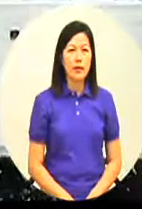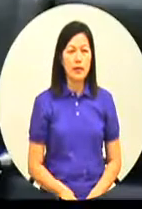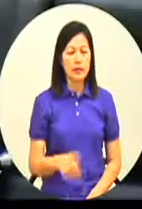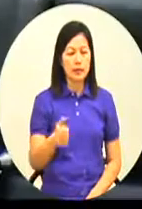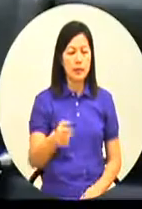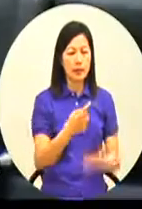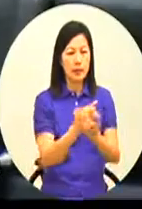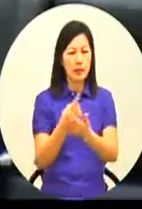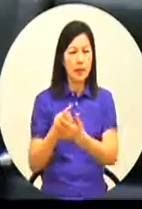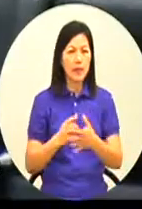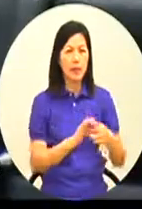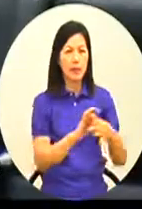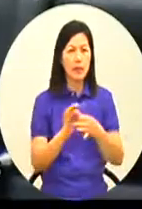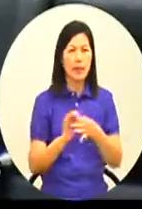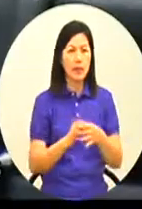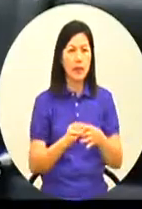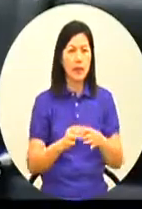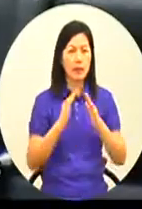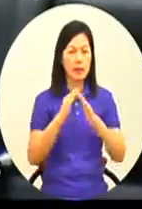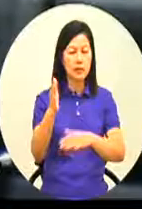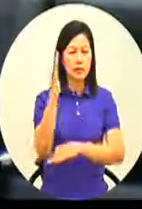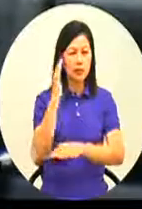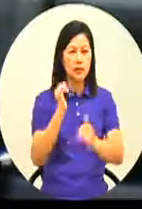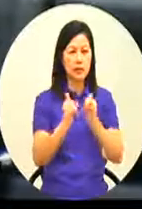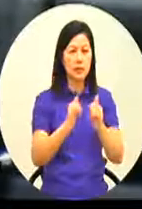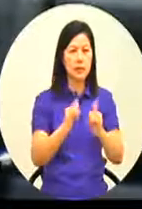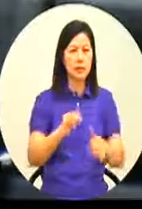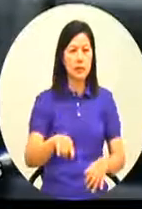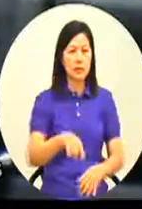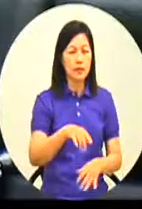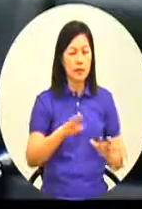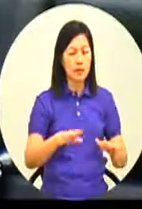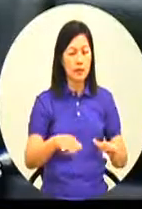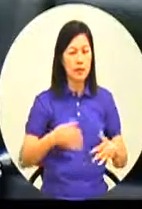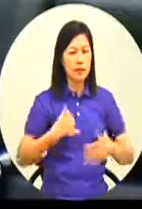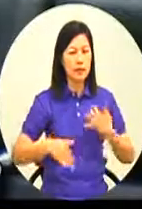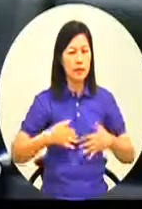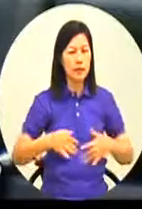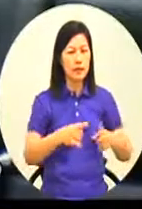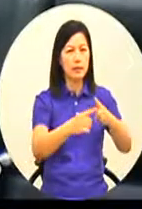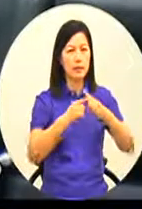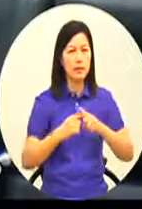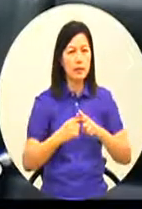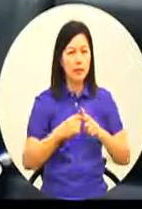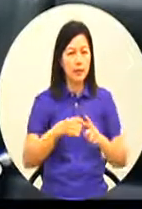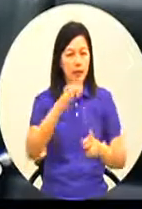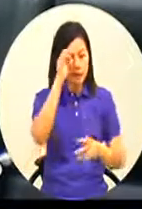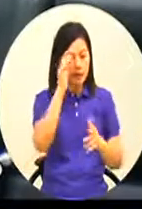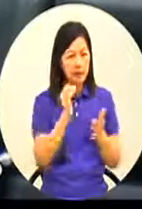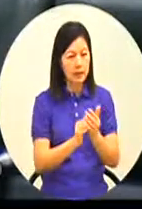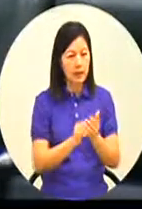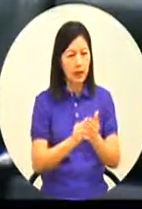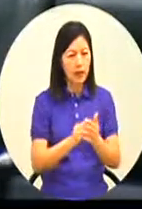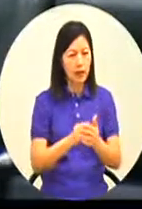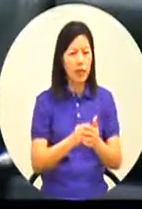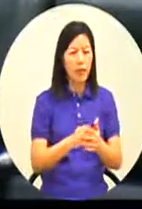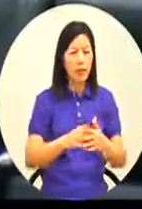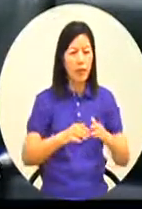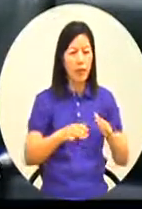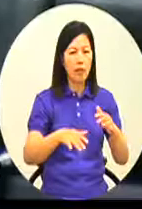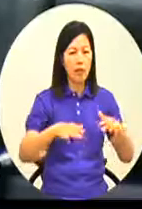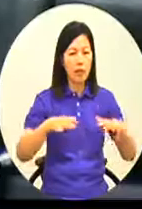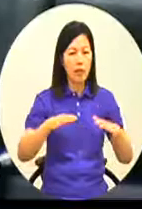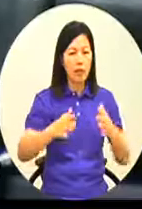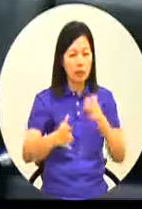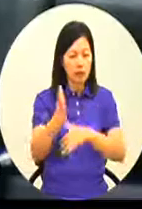各位关心高雄市政的市民朋友。那今天很高兴哦，可以来看到我们这么多局处都还有很多相关单